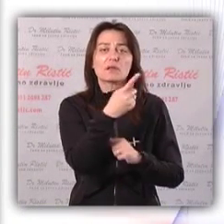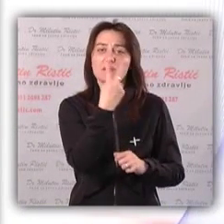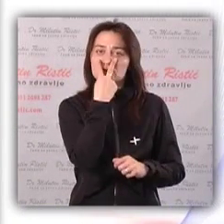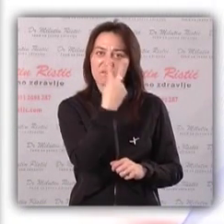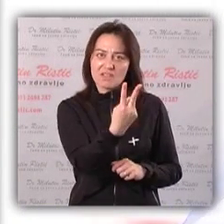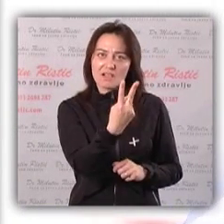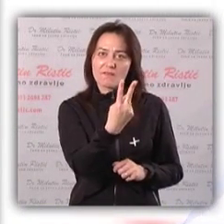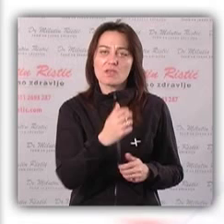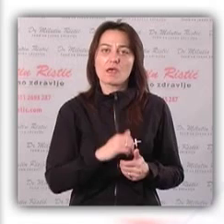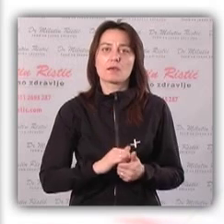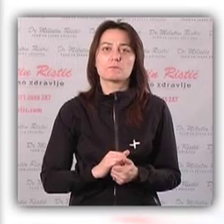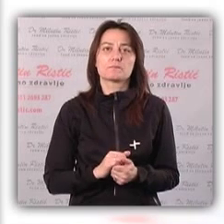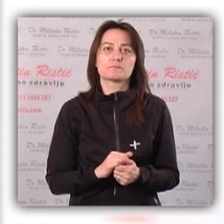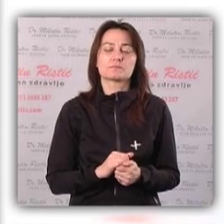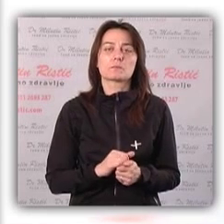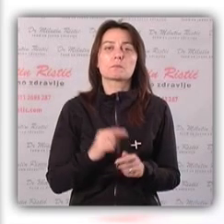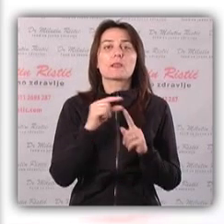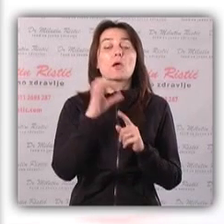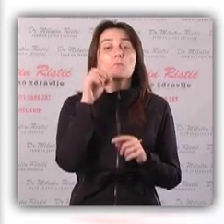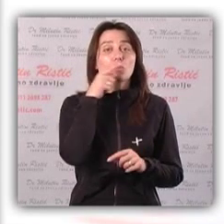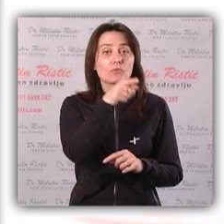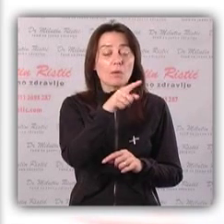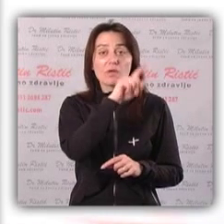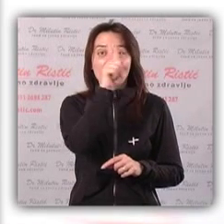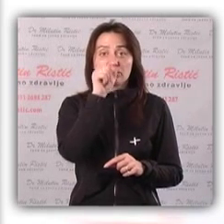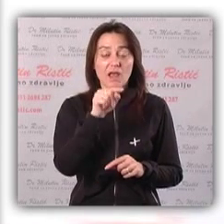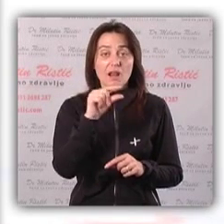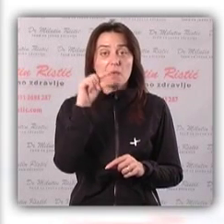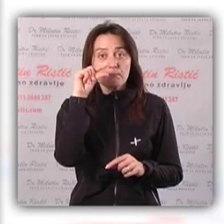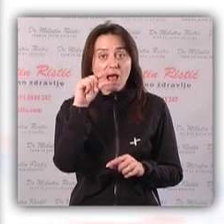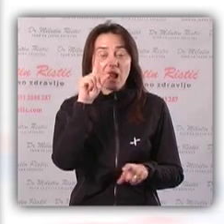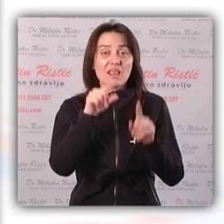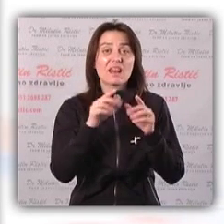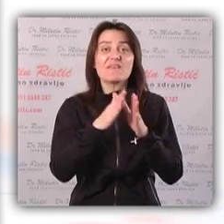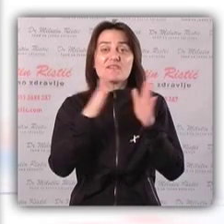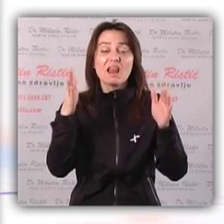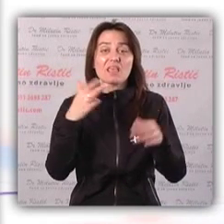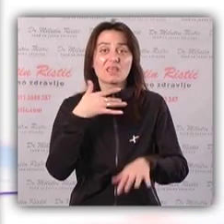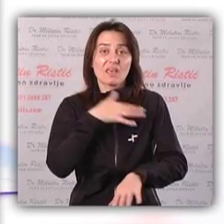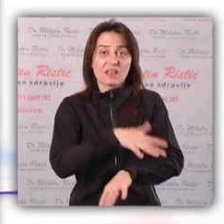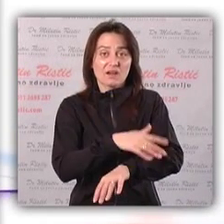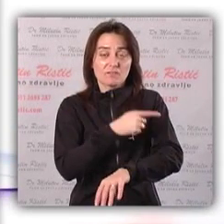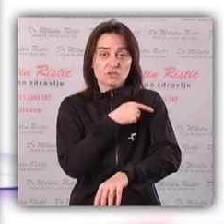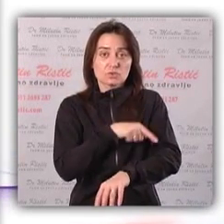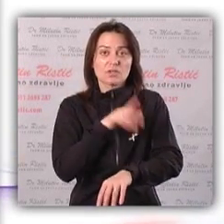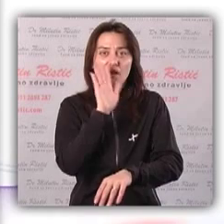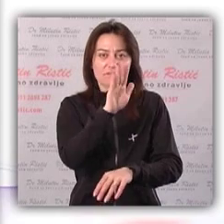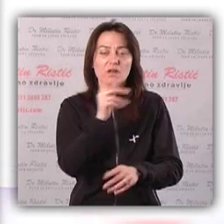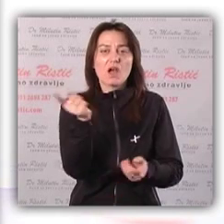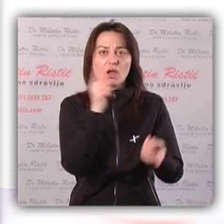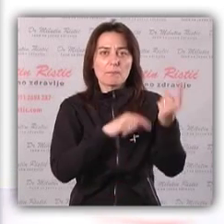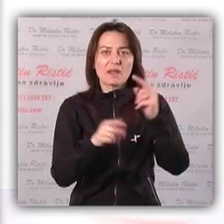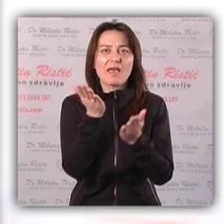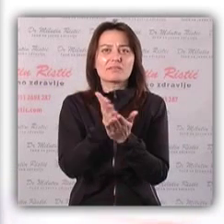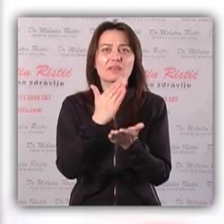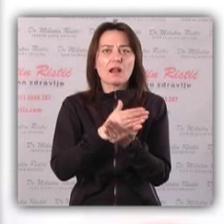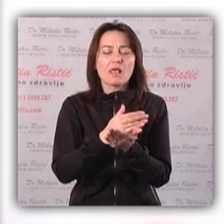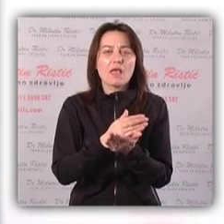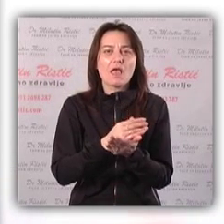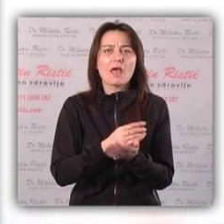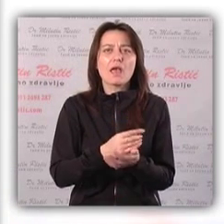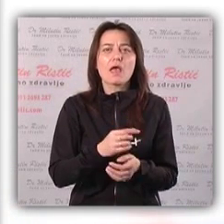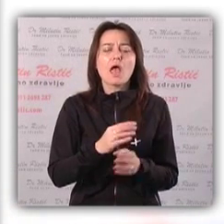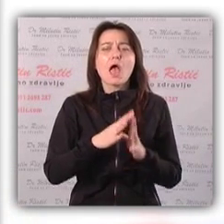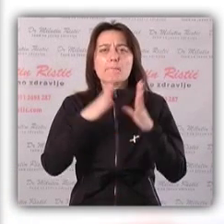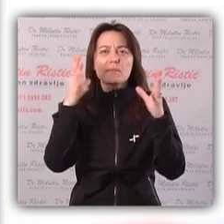kasnije promene postaju izraženije. Po tome da li zahvataju mali ili velike krvne sudove, hronične komplikacije se